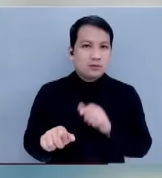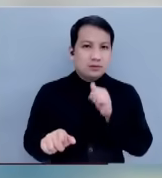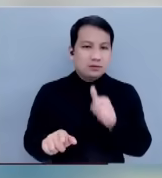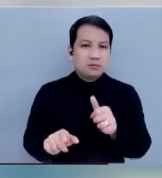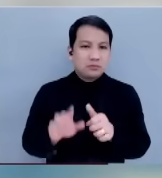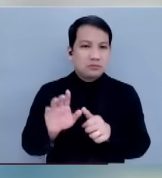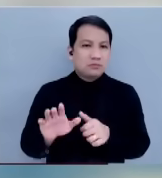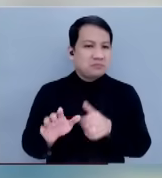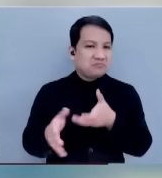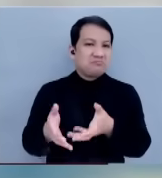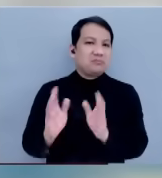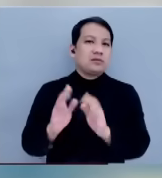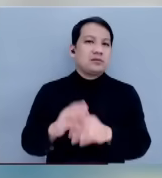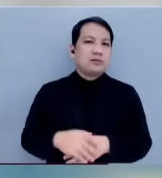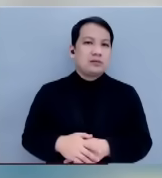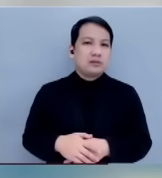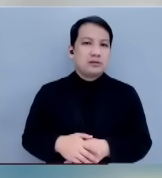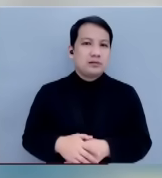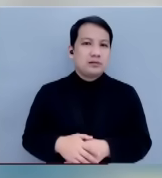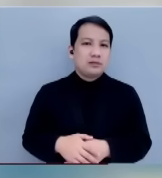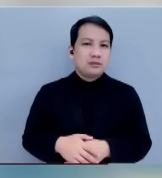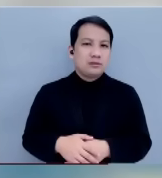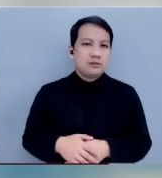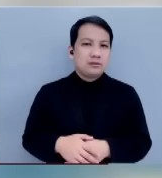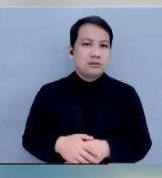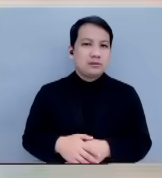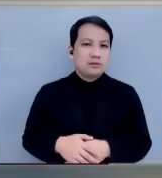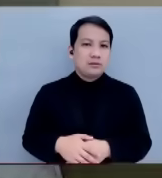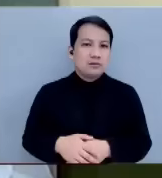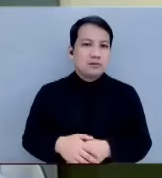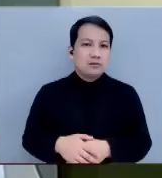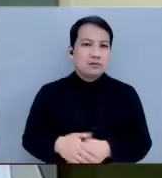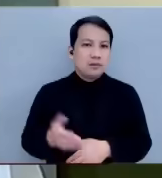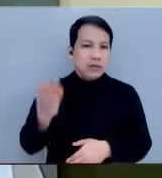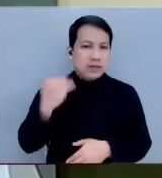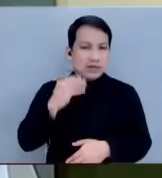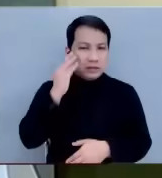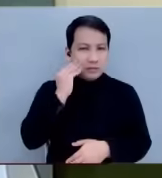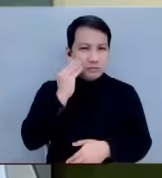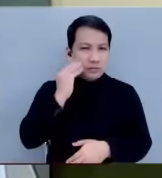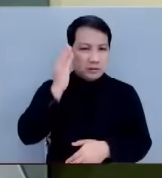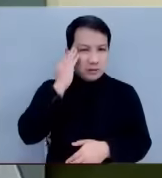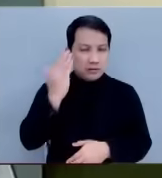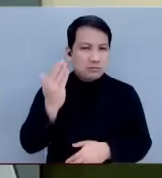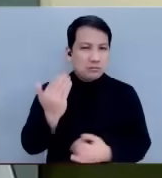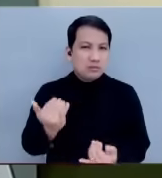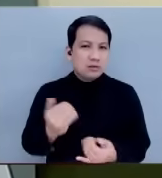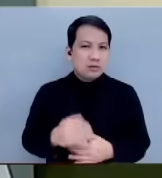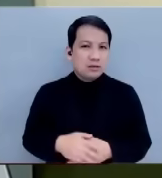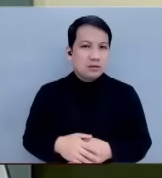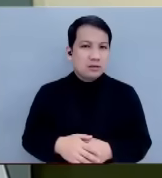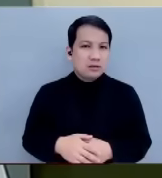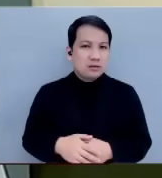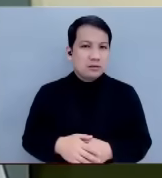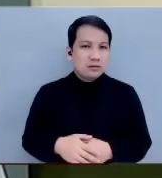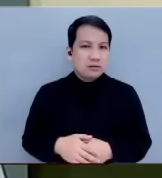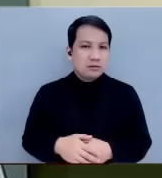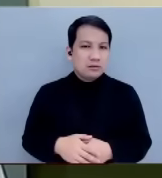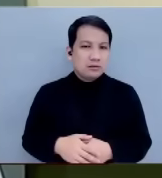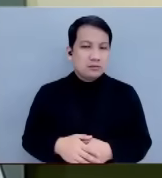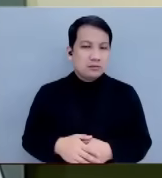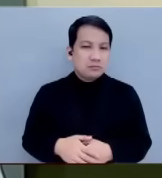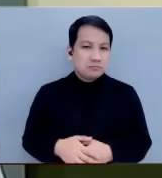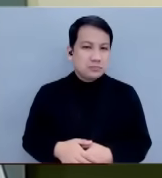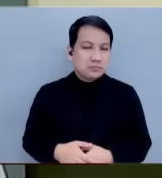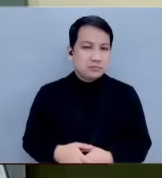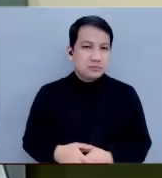ganito. They're used to this, no? And alam po ninyo, at times we